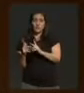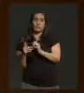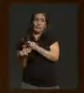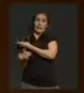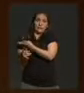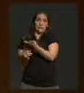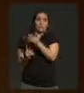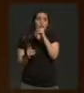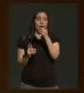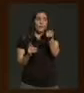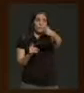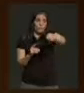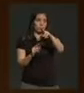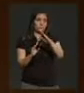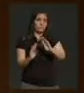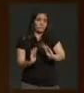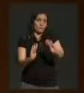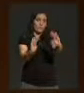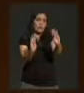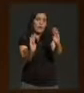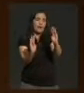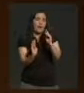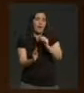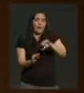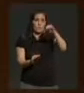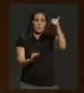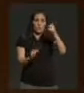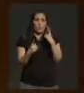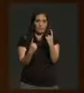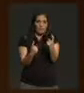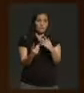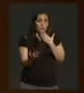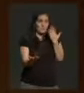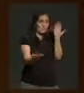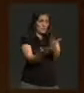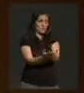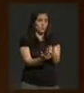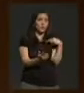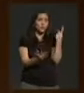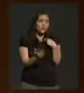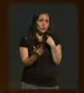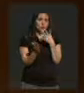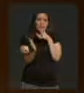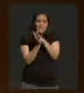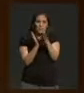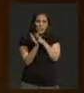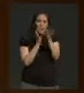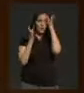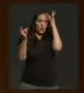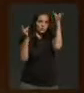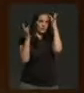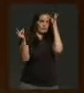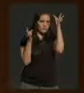Zifren inguruko azalpen zehatzak eskainiko ditu. Ostean, Alberto Uribe Etxebarriak kontalariak.